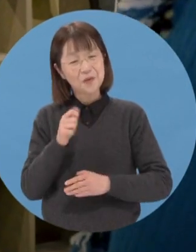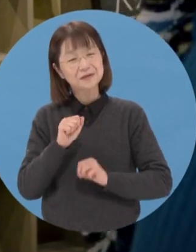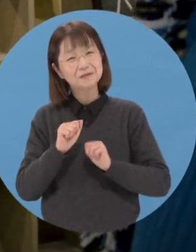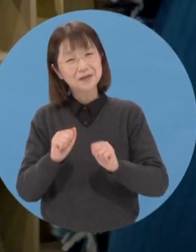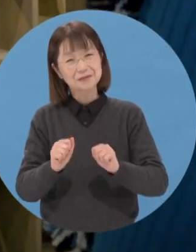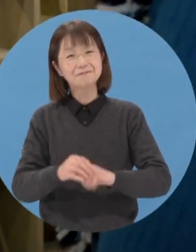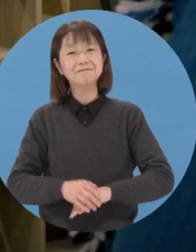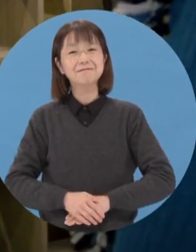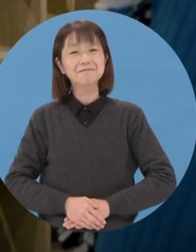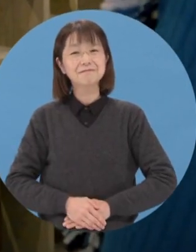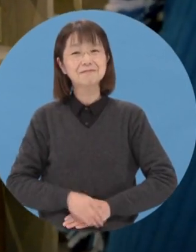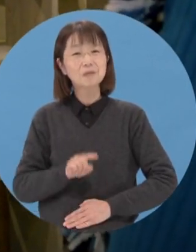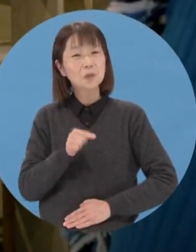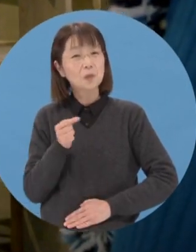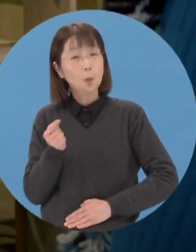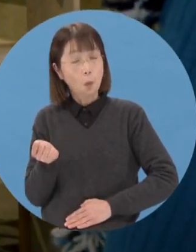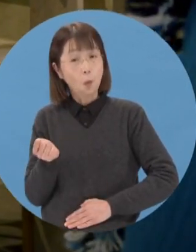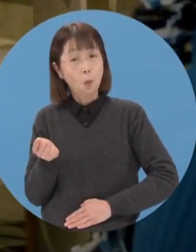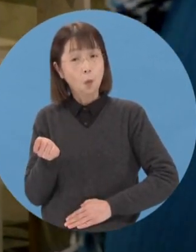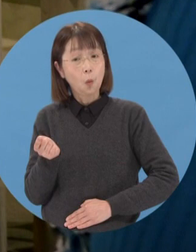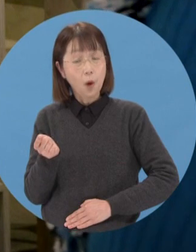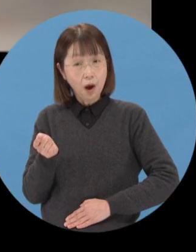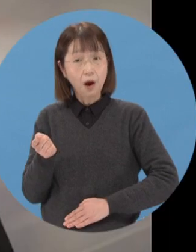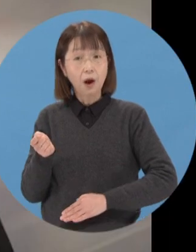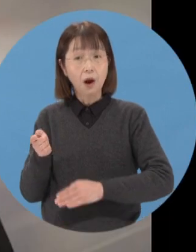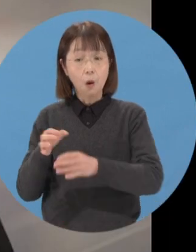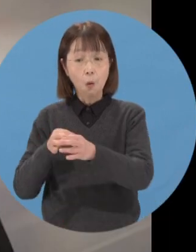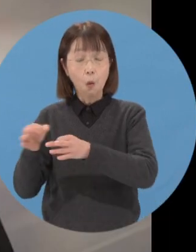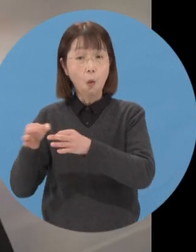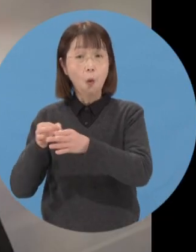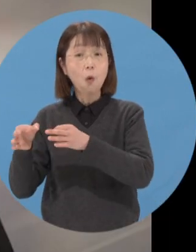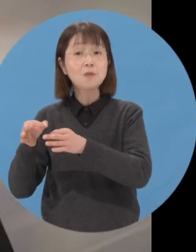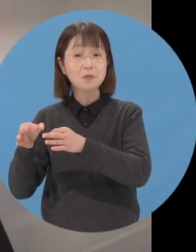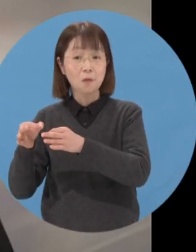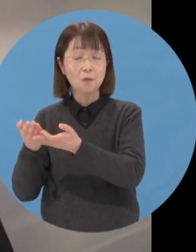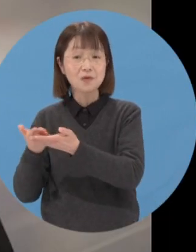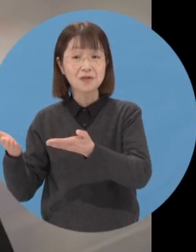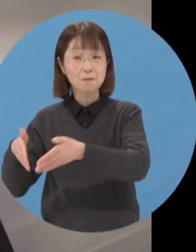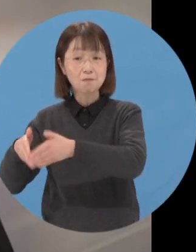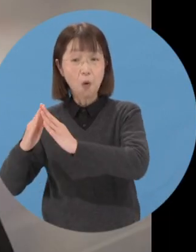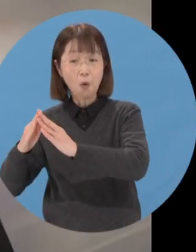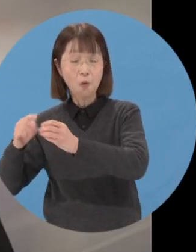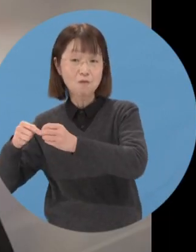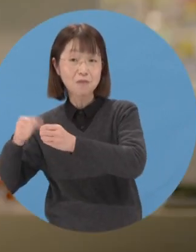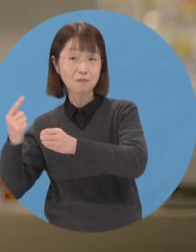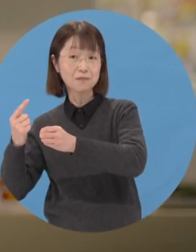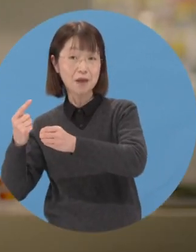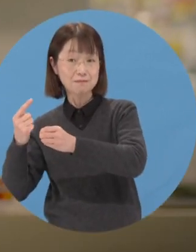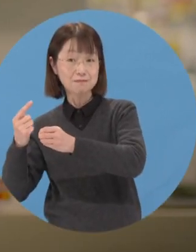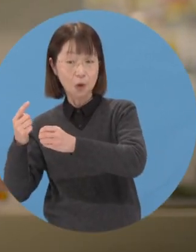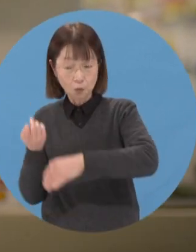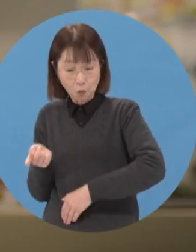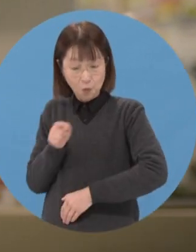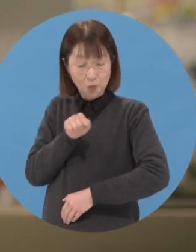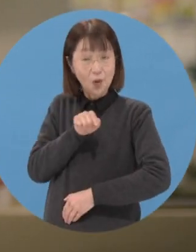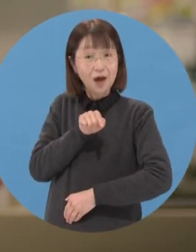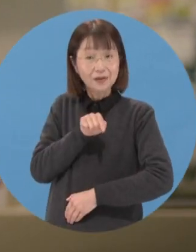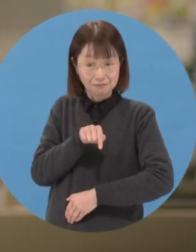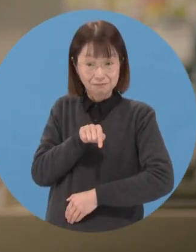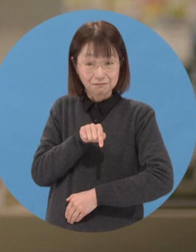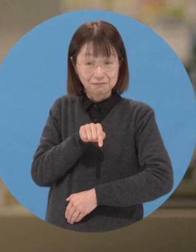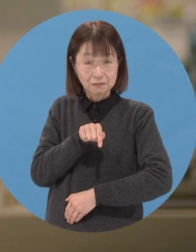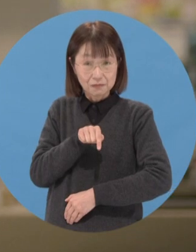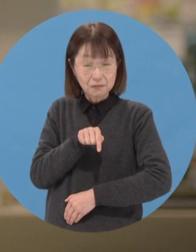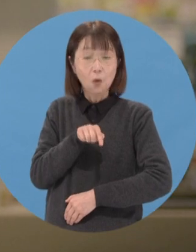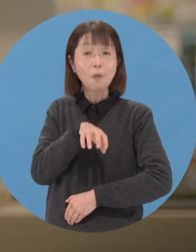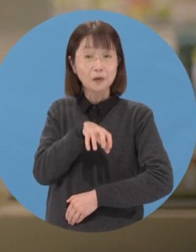書店さんという創業100年の本屋さんがあって、で読書会とか、まあそういったその地をこう共有するようなイベントっていうのを継